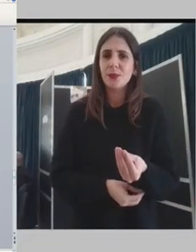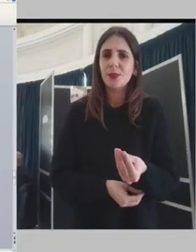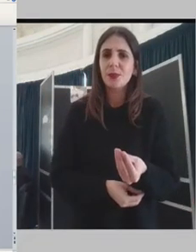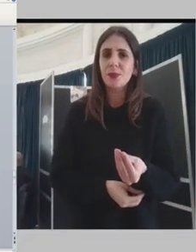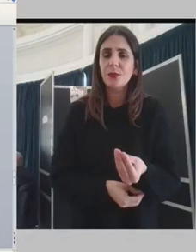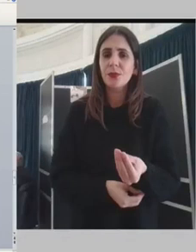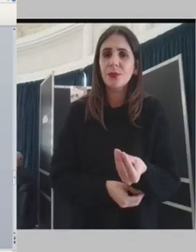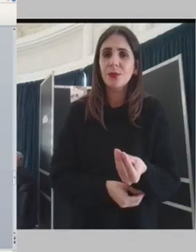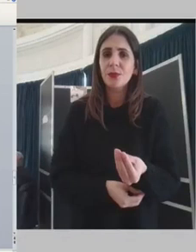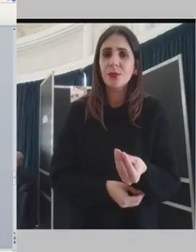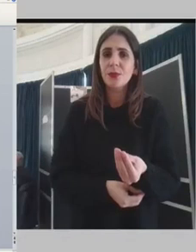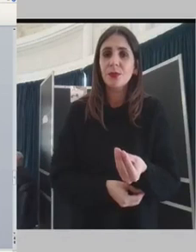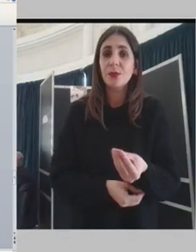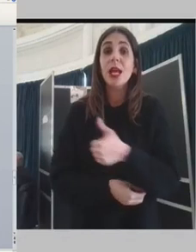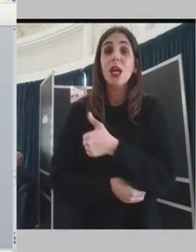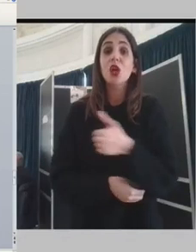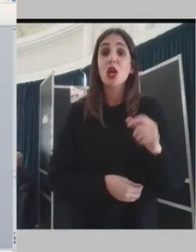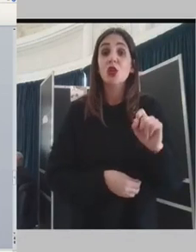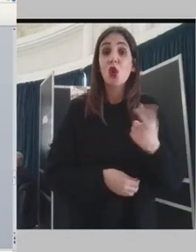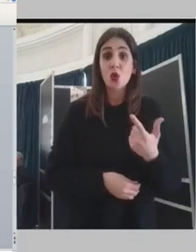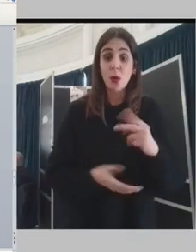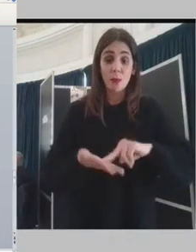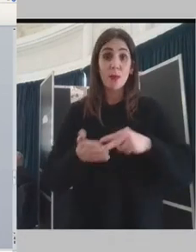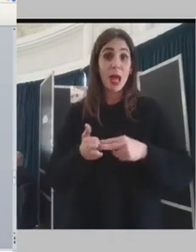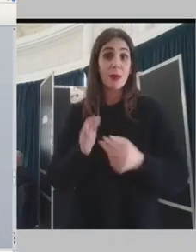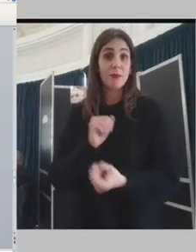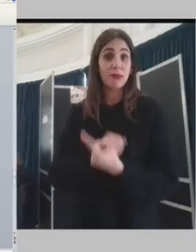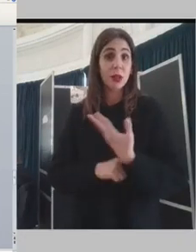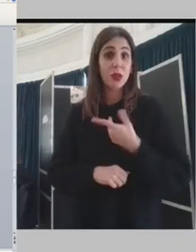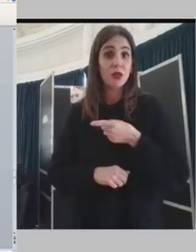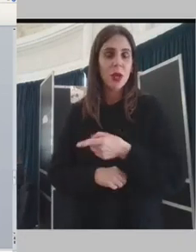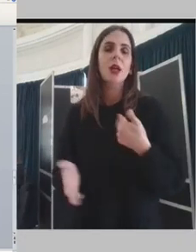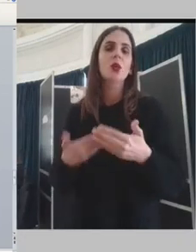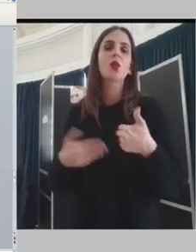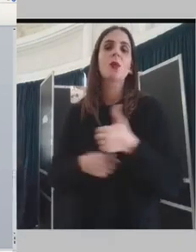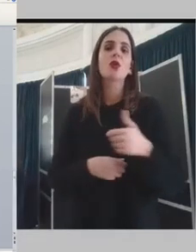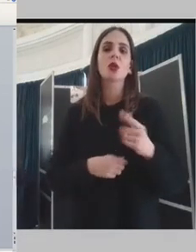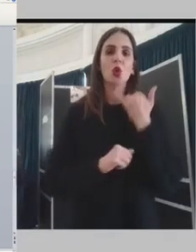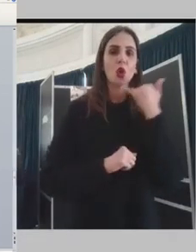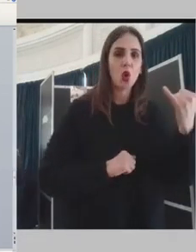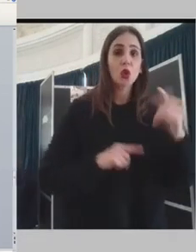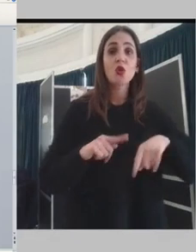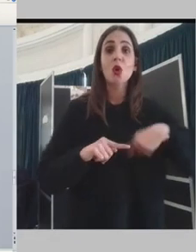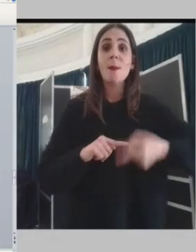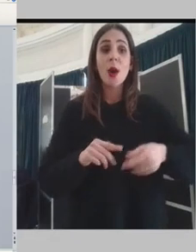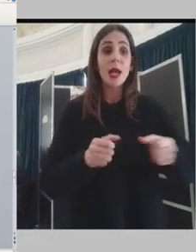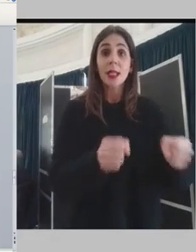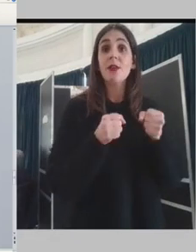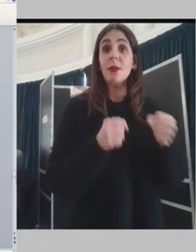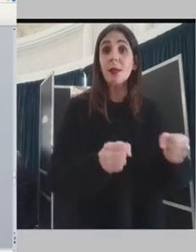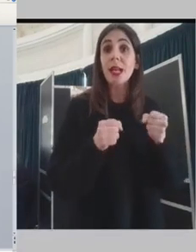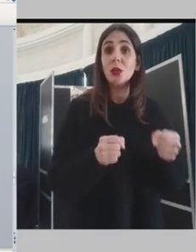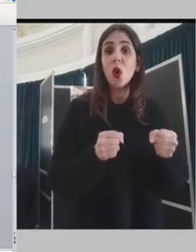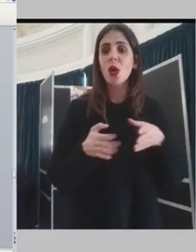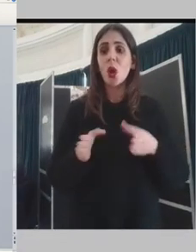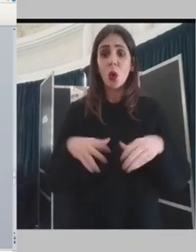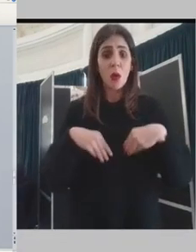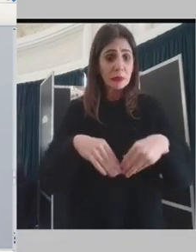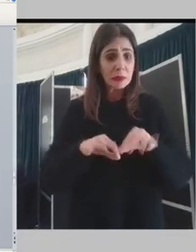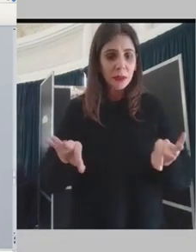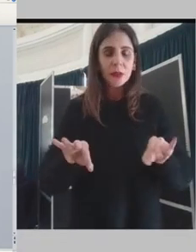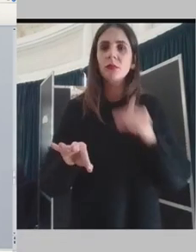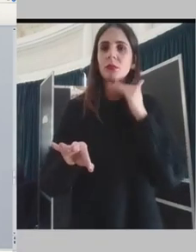del chiamare 112-118, utilizzare il defibrillatore anche senza aver fatto un corso e